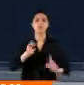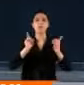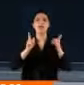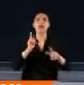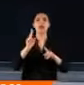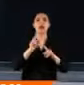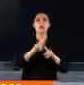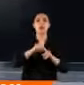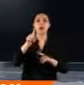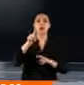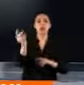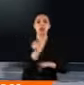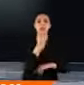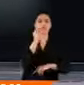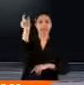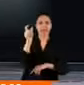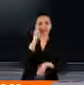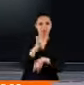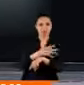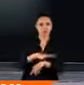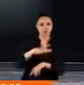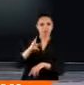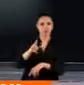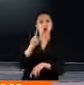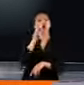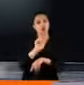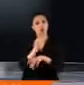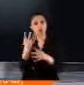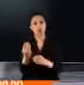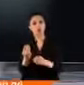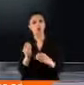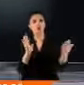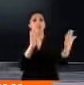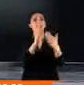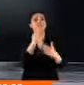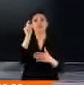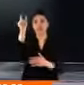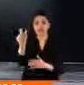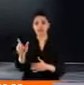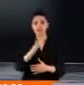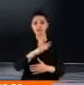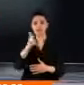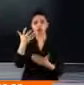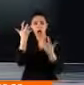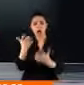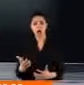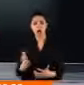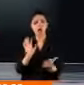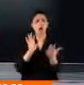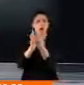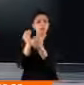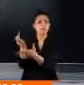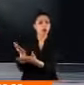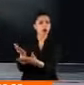Meksika polisi göçmen bir kadını gözaltına almak istedi. Aldı da. Ama karşılarındaki bir kadın olmasına rağmen o kadar sert müdahale ettiler